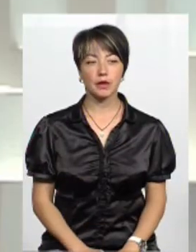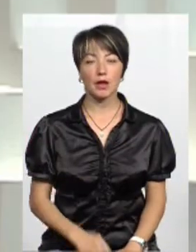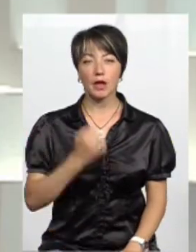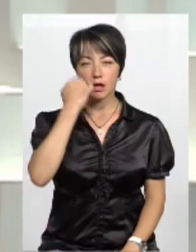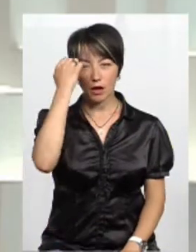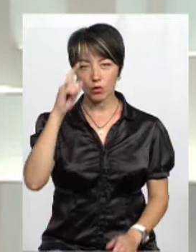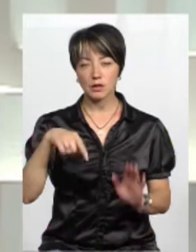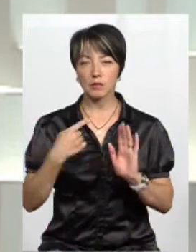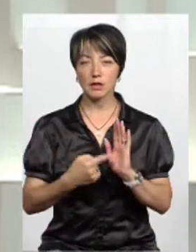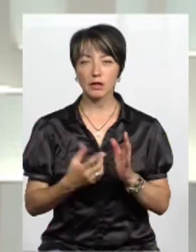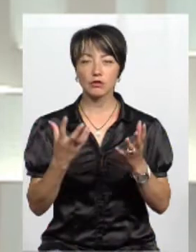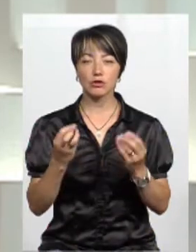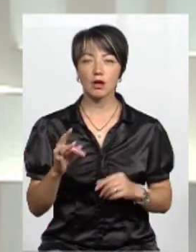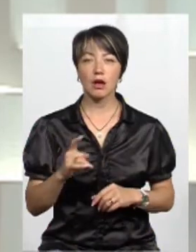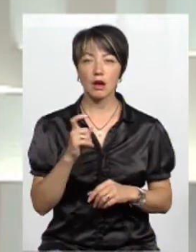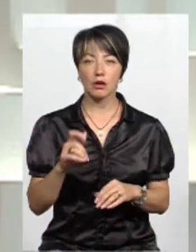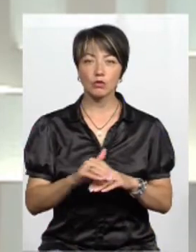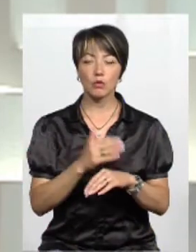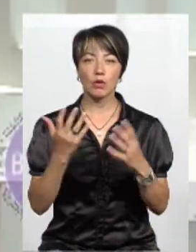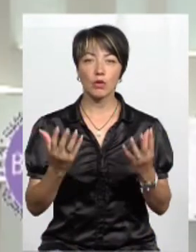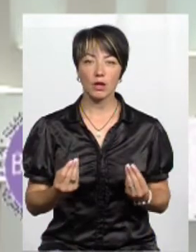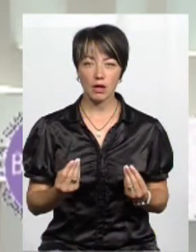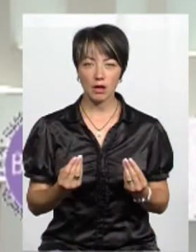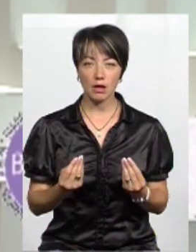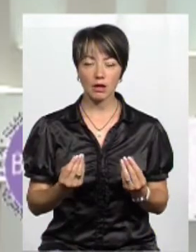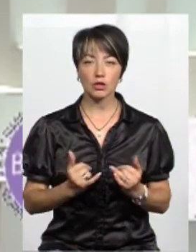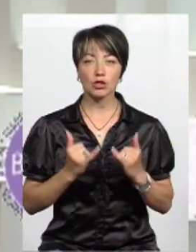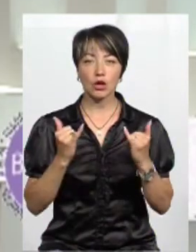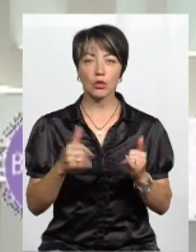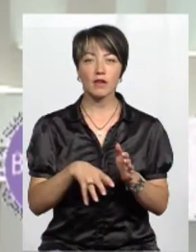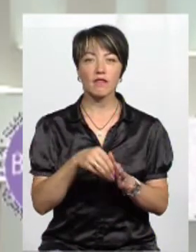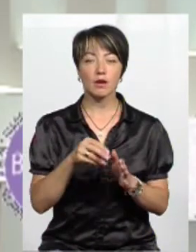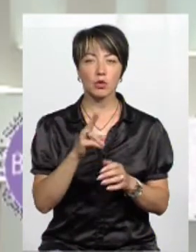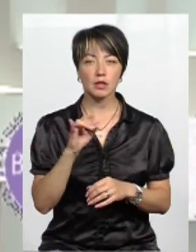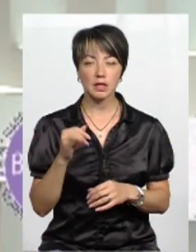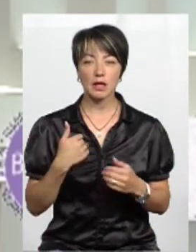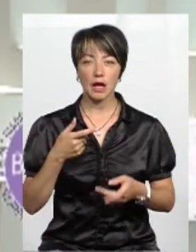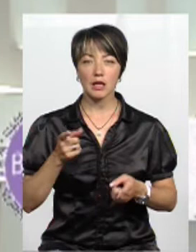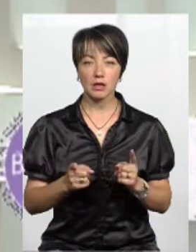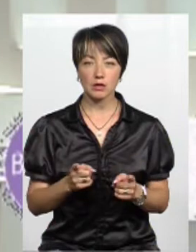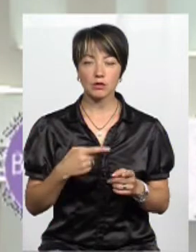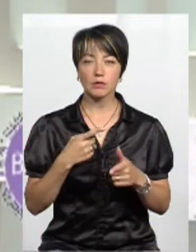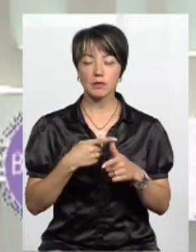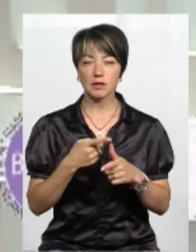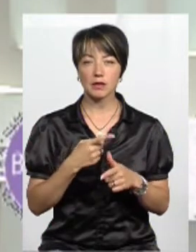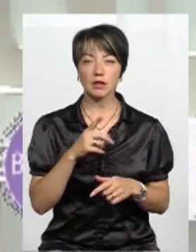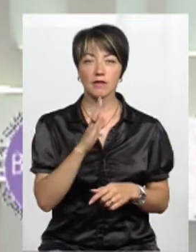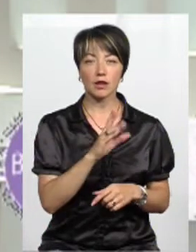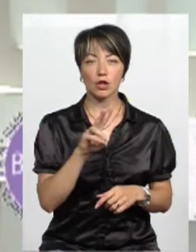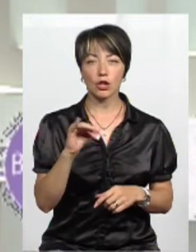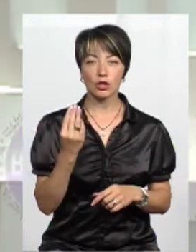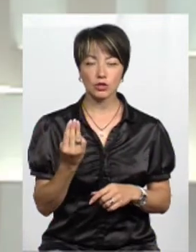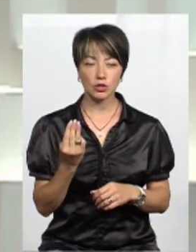за запитання. Ще раз доброго дня, мої шановні виборці. Я дійсно звати мене Віктор Кліщ.